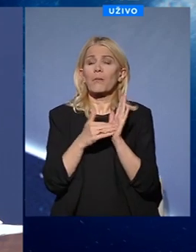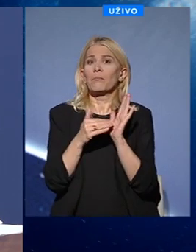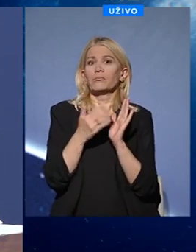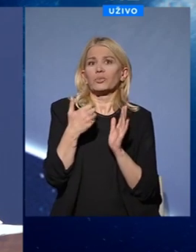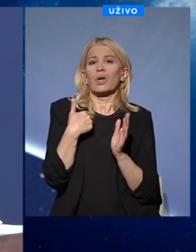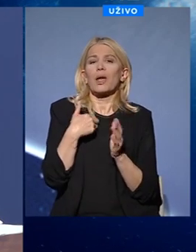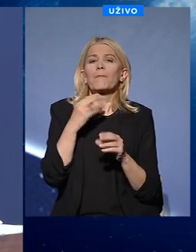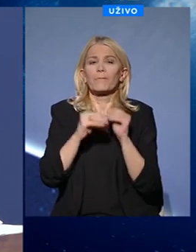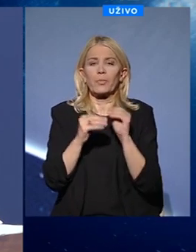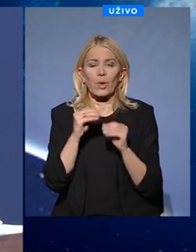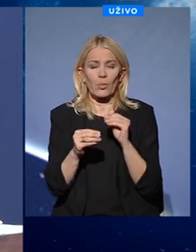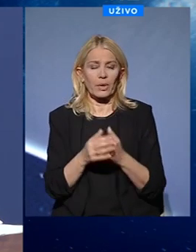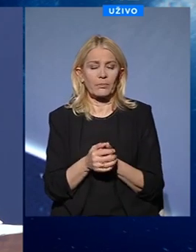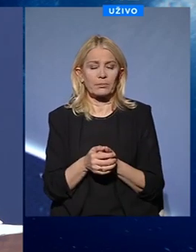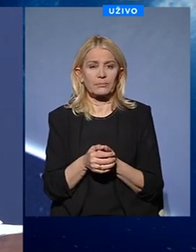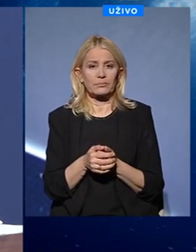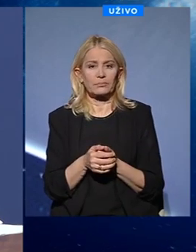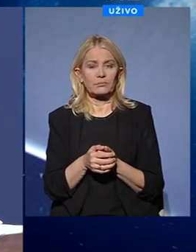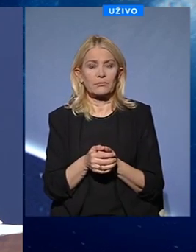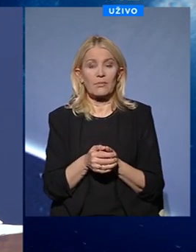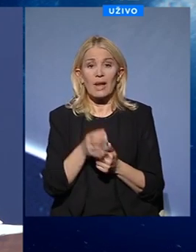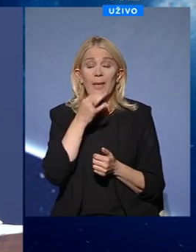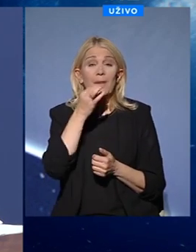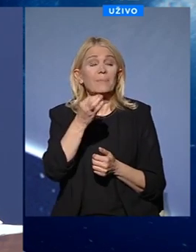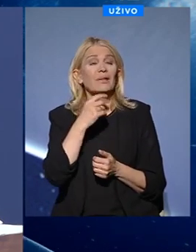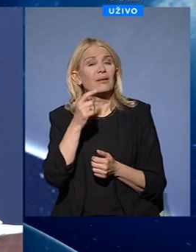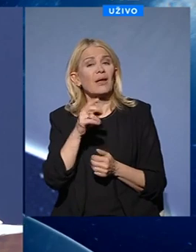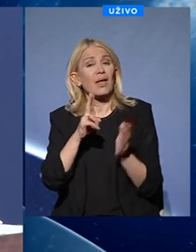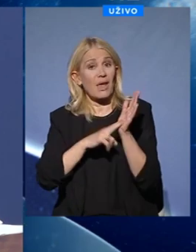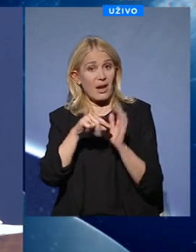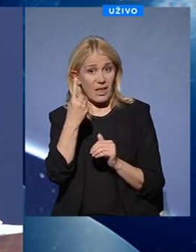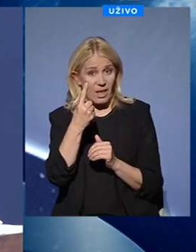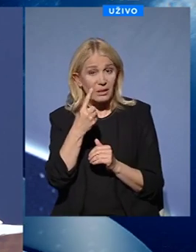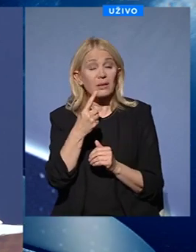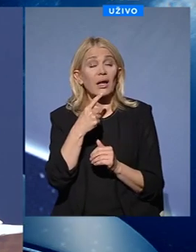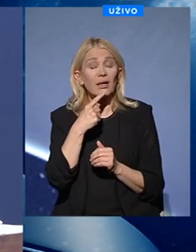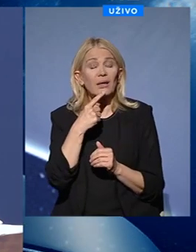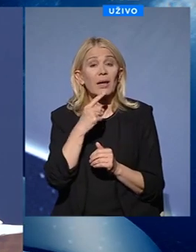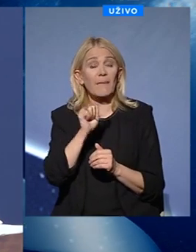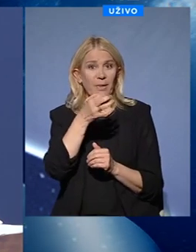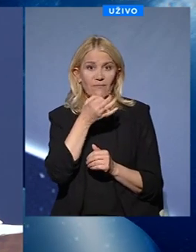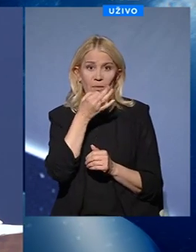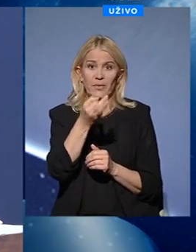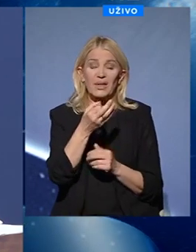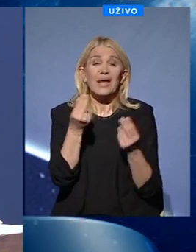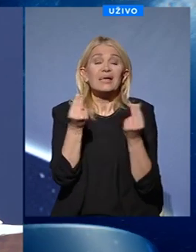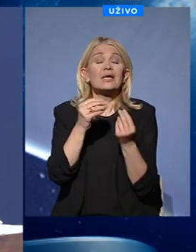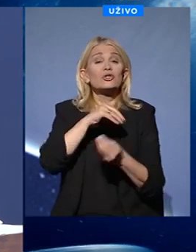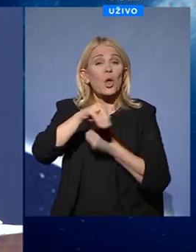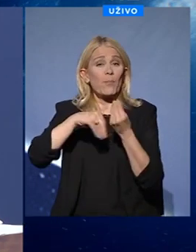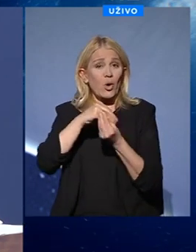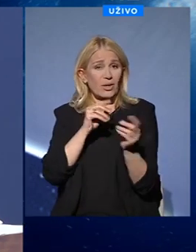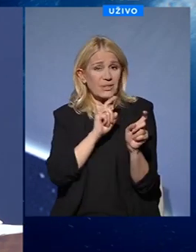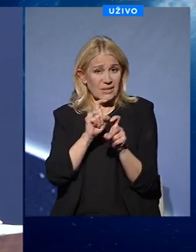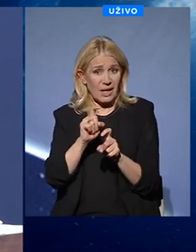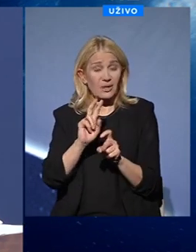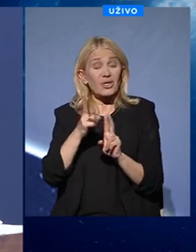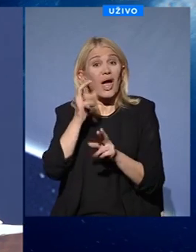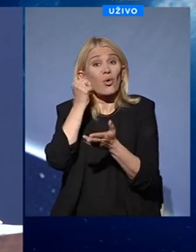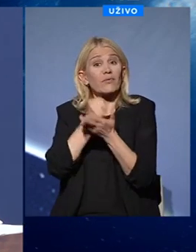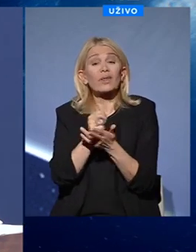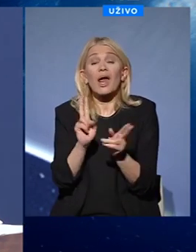problem. A pitanje redakcije N1. Prvo pitanje, zašto porodice zaraženih, kako tvrde,